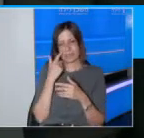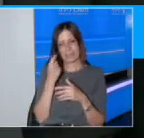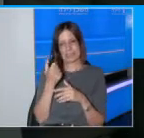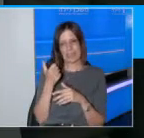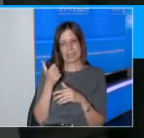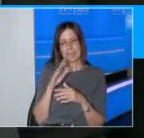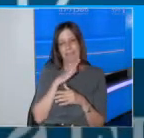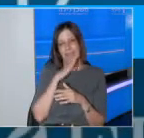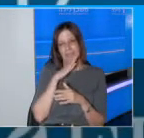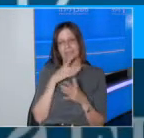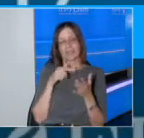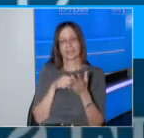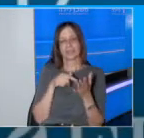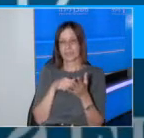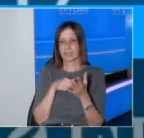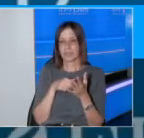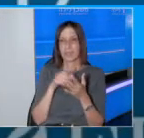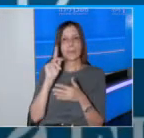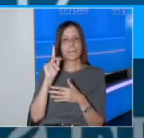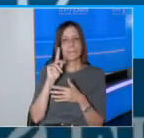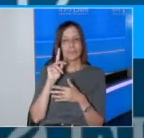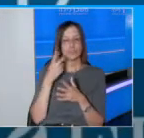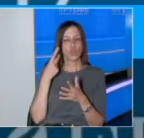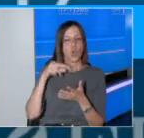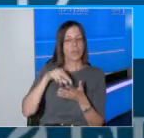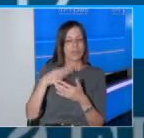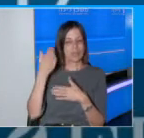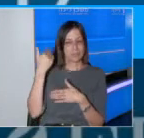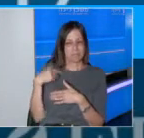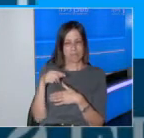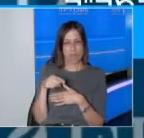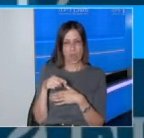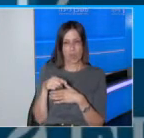קצת בעייתית, מכיוון ש... מי שכנראה עומד מאחורה ומי